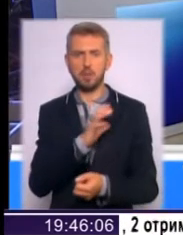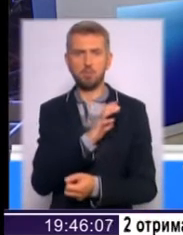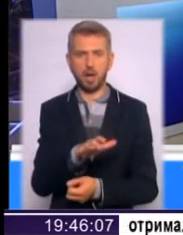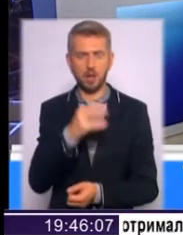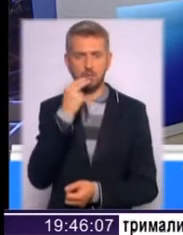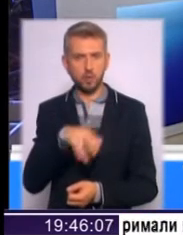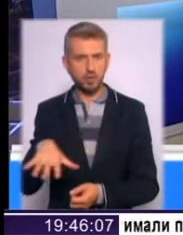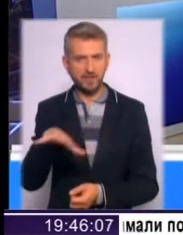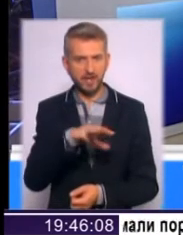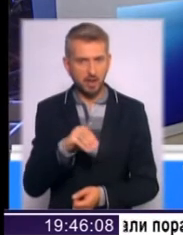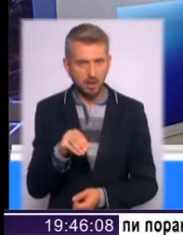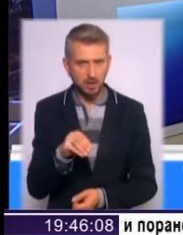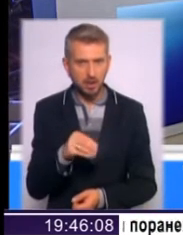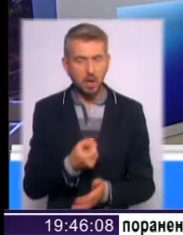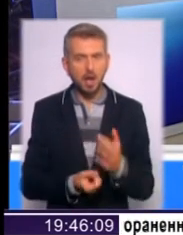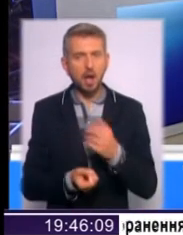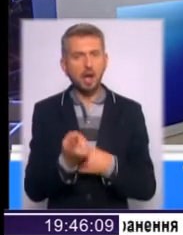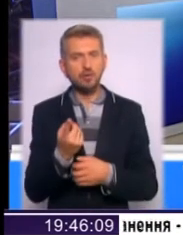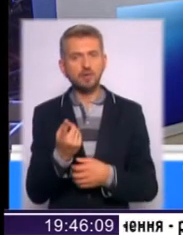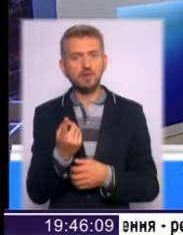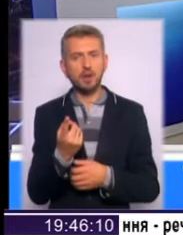лучше всех окажется,